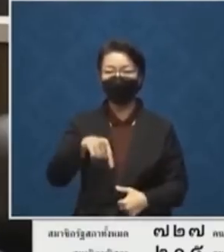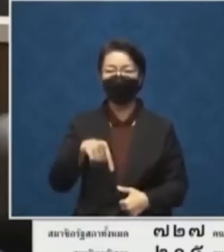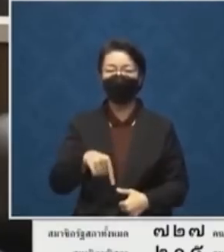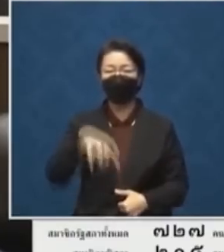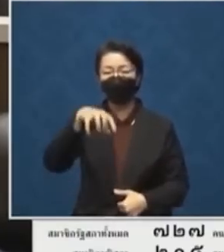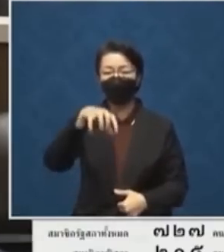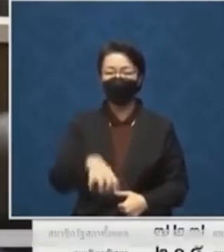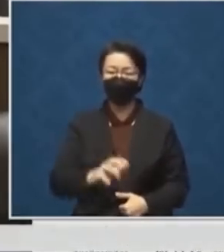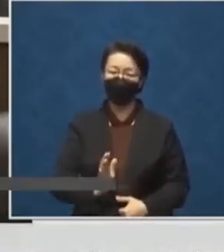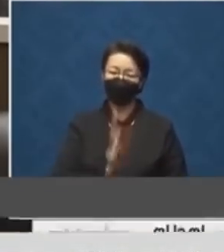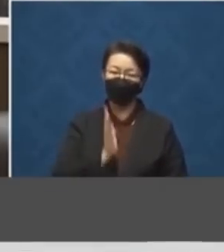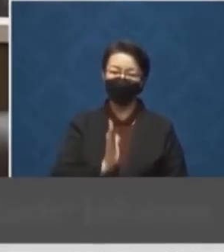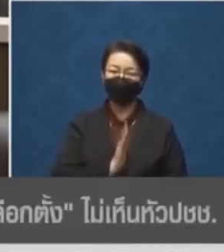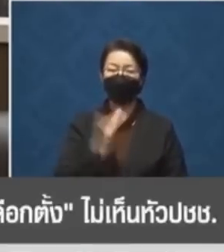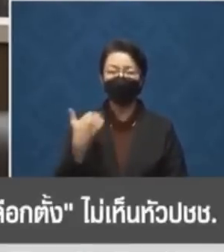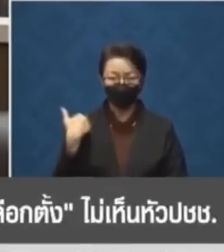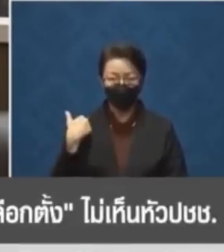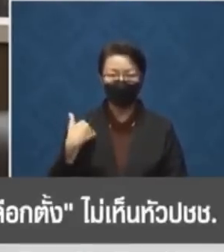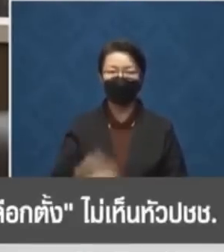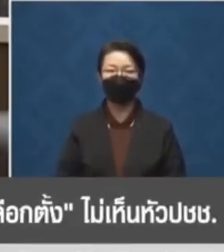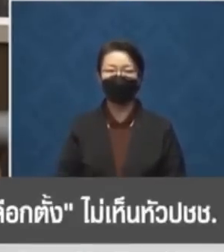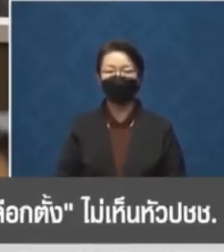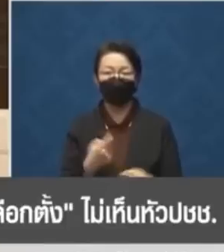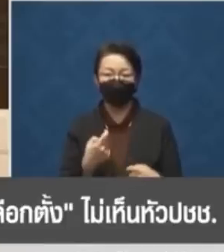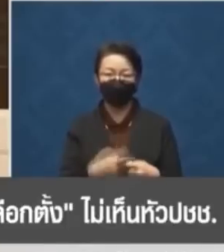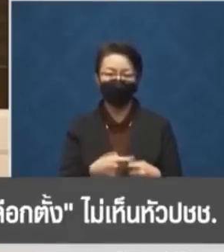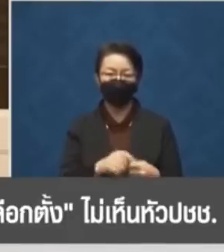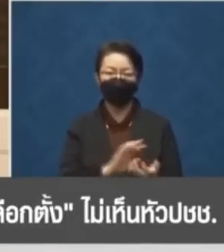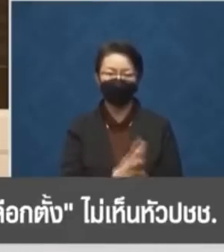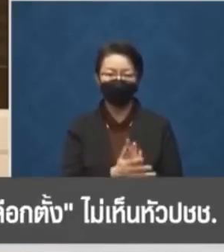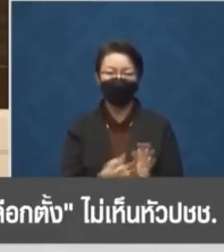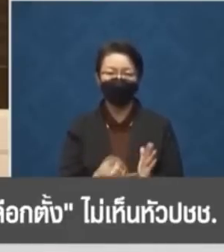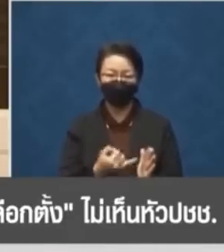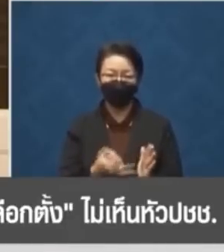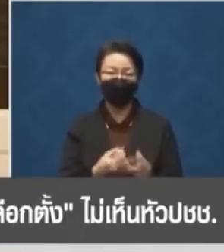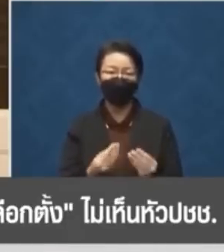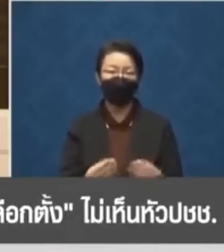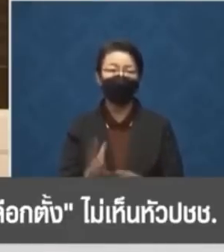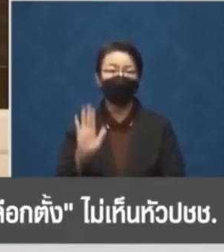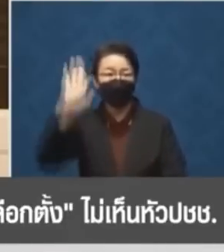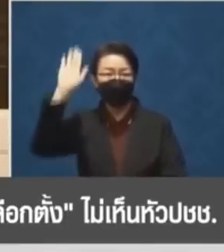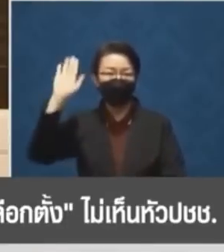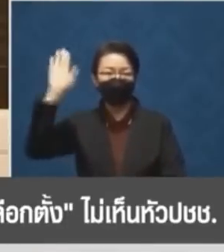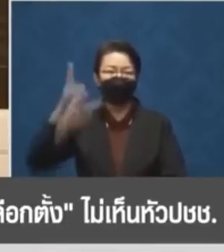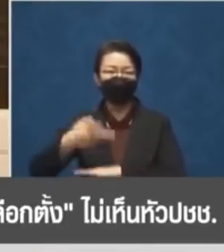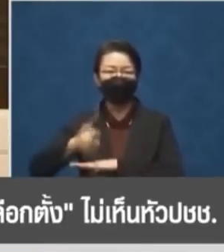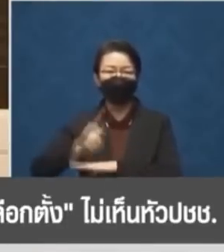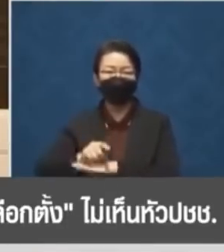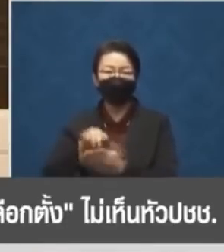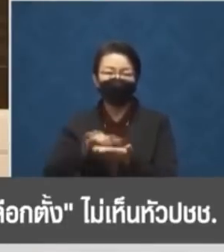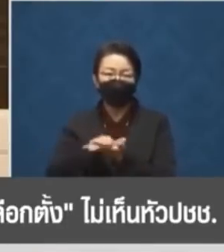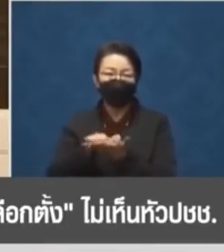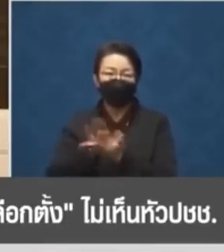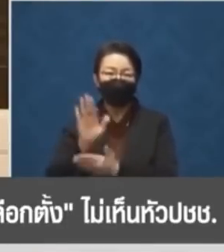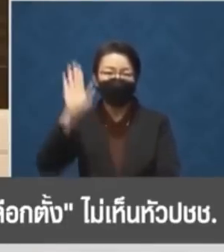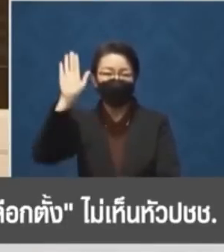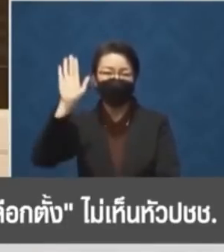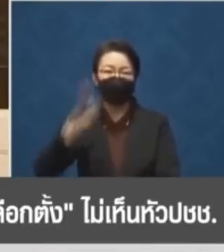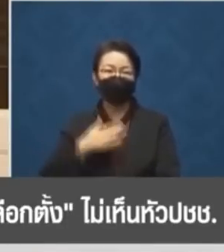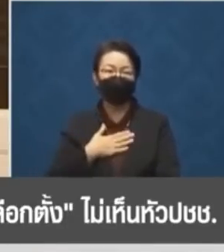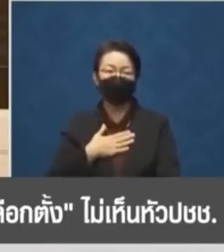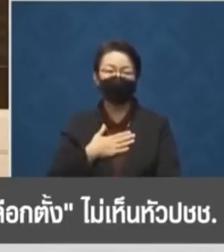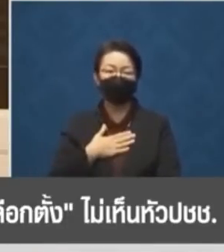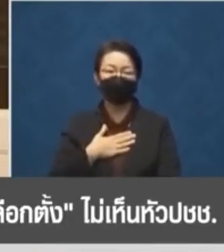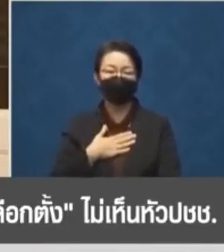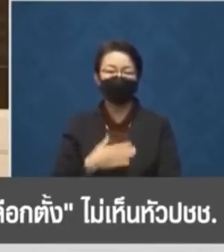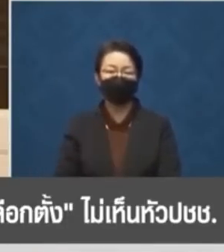มัยหน้าเดี๋ยวลองไปดูบรรยากาศนะ ครับ ขออนุญาตเจ้า ครับ เจ้าศรีนวลบุญลือ